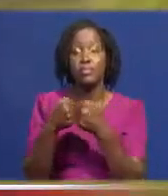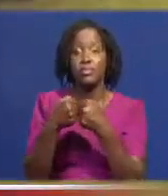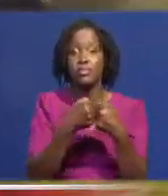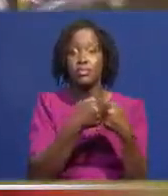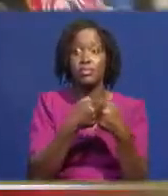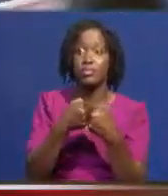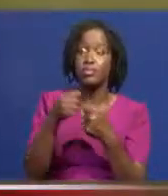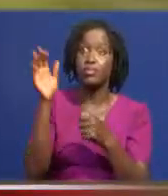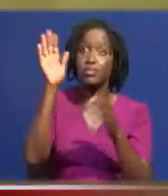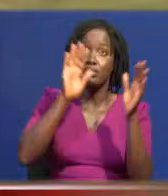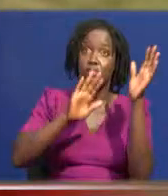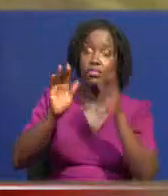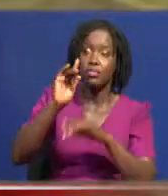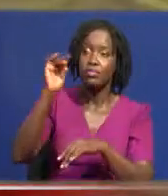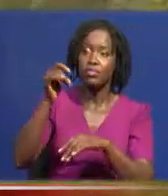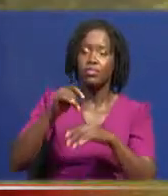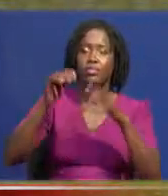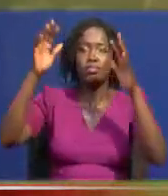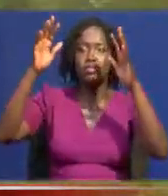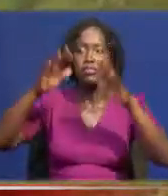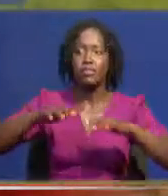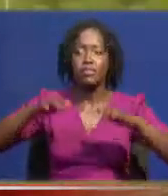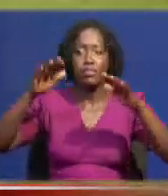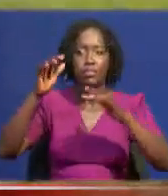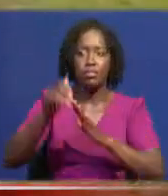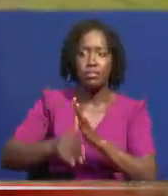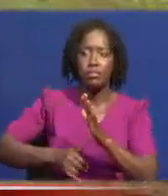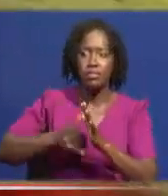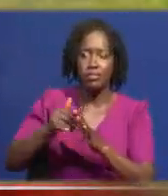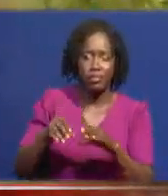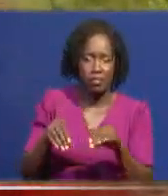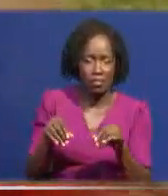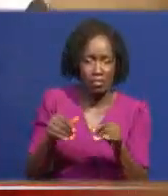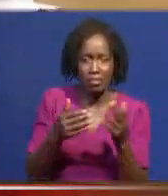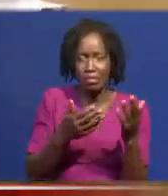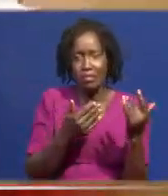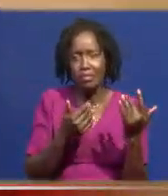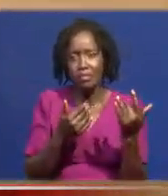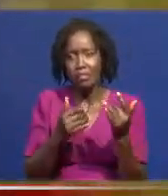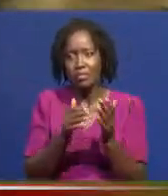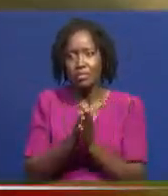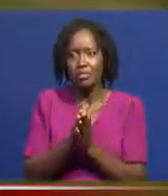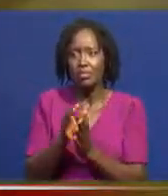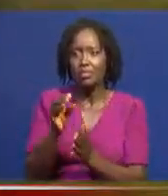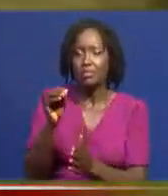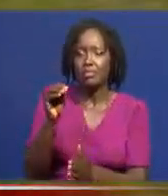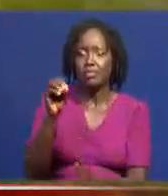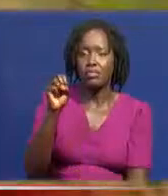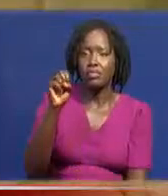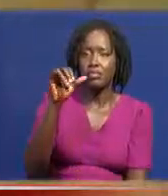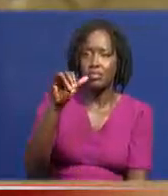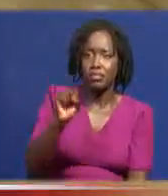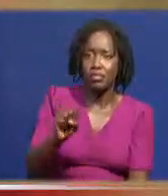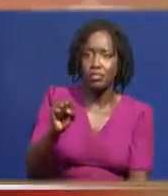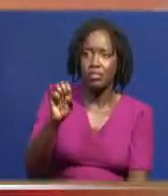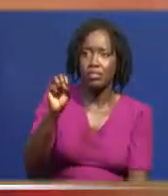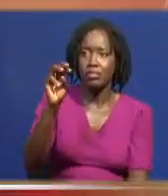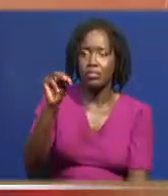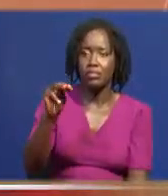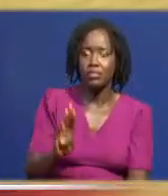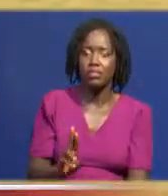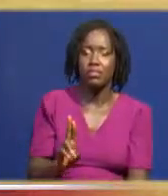nchini Kenya. Mvua nyingi imekuwa ikinyesha huko Naivasha na matope yanatarajiwa katika eneo la Suisambu. Aidha, bingwa wa dunia